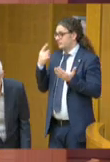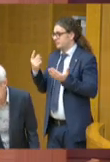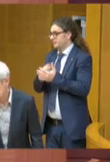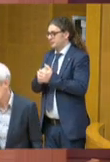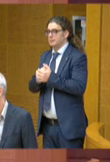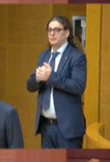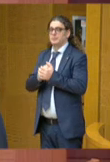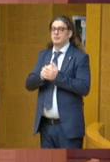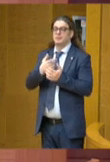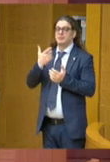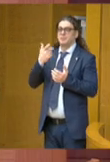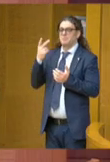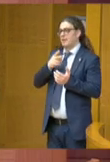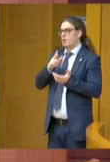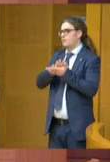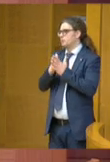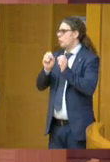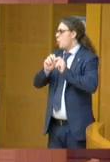Buongiorno, buongiorno a tutti.